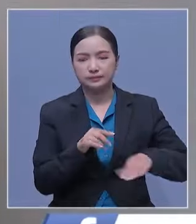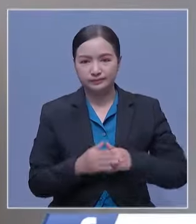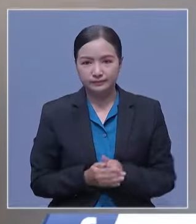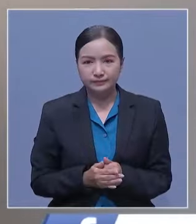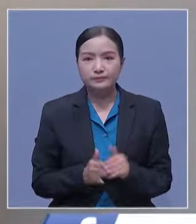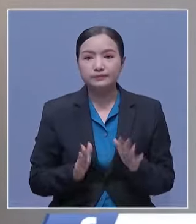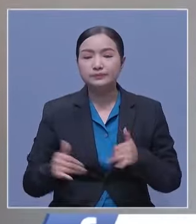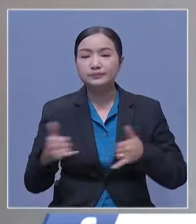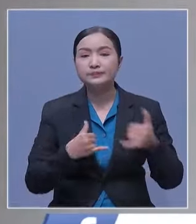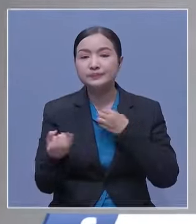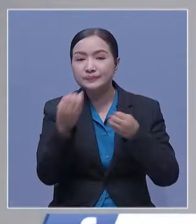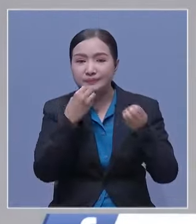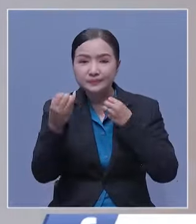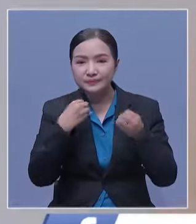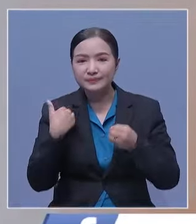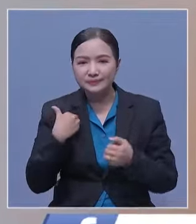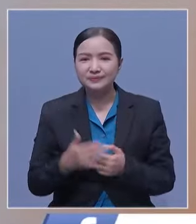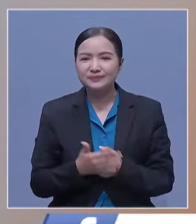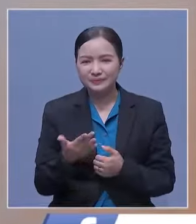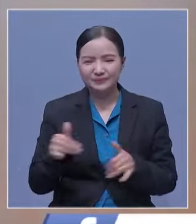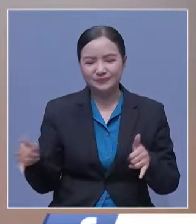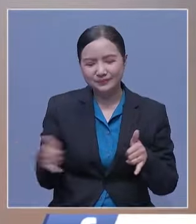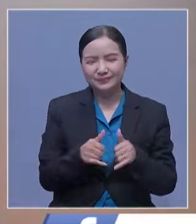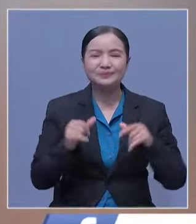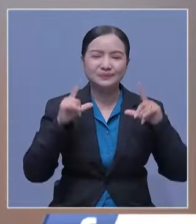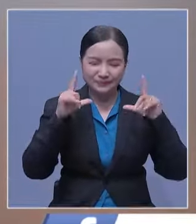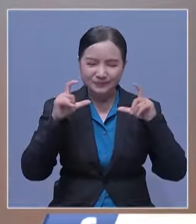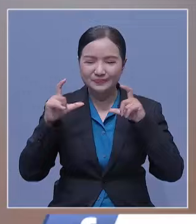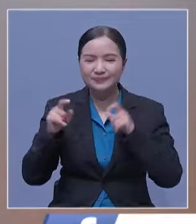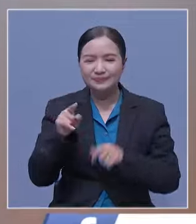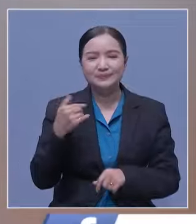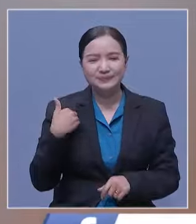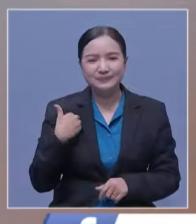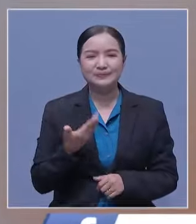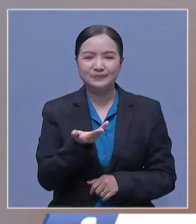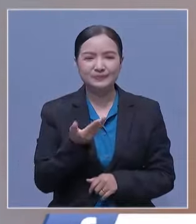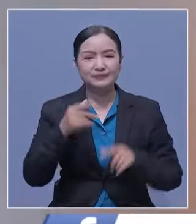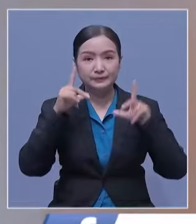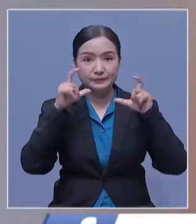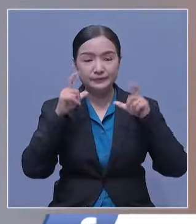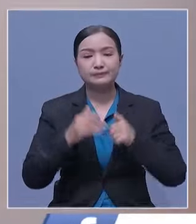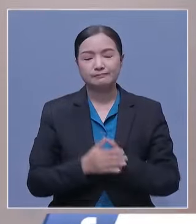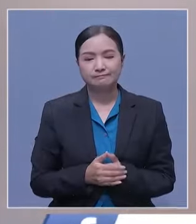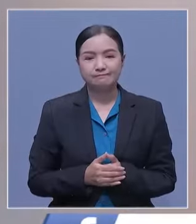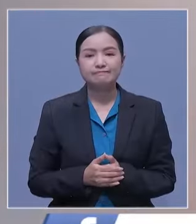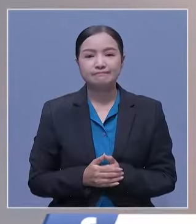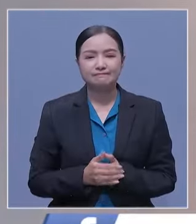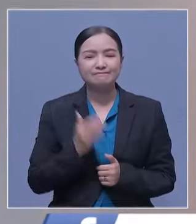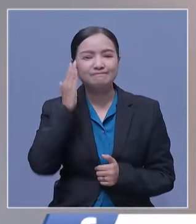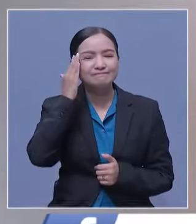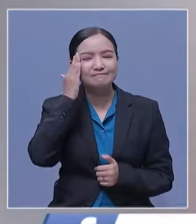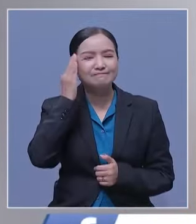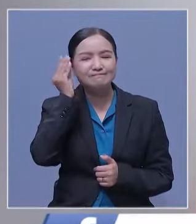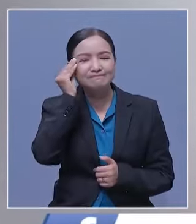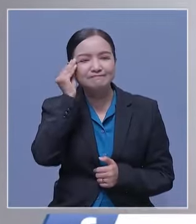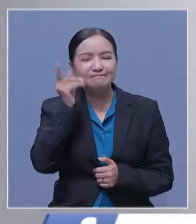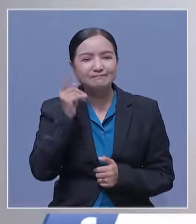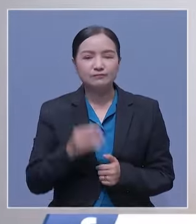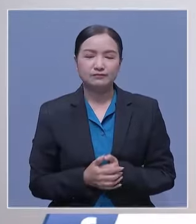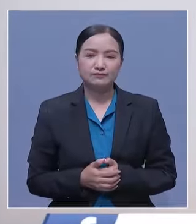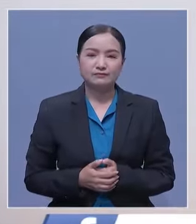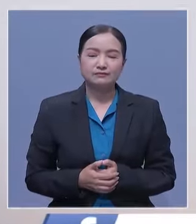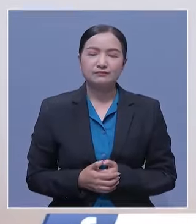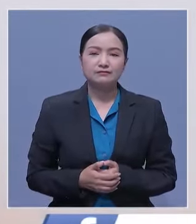าทานอาหารเนี่ยก็มีการถ่ายภาพนี่น ี ่ขอลุงตู่ถ่ายภาพเป็นที่ระลึกนะคะบรรยากาศก็ค่อนข้างชื่น